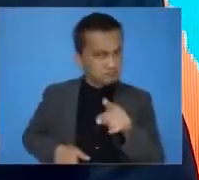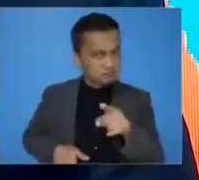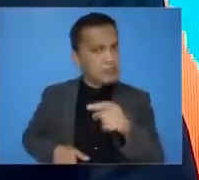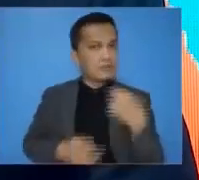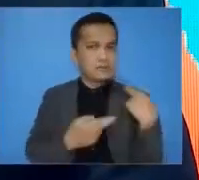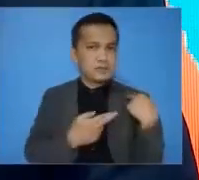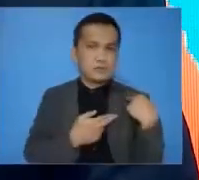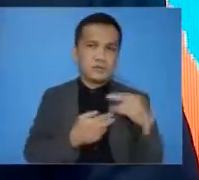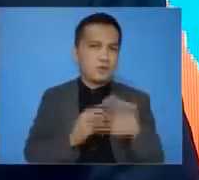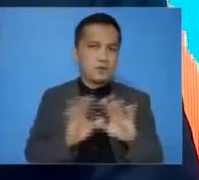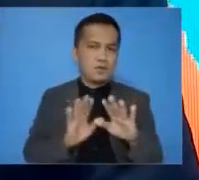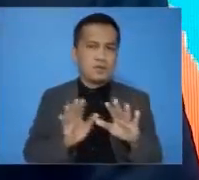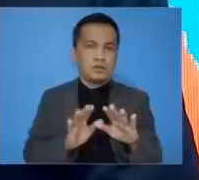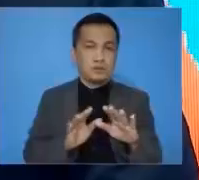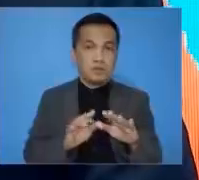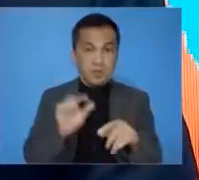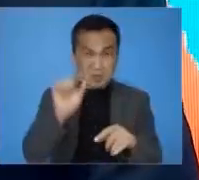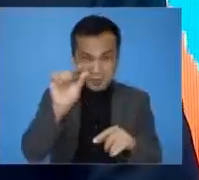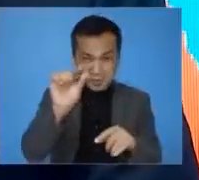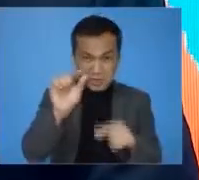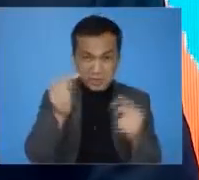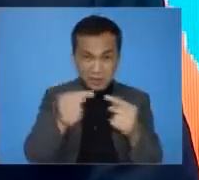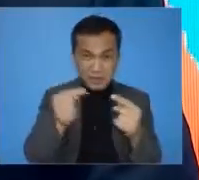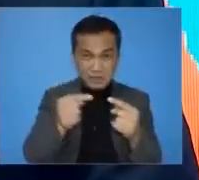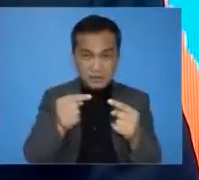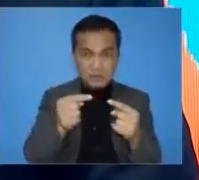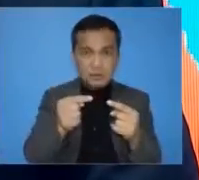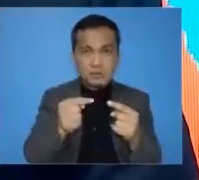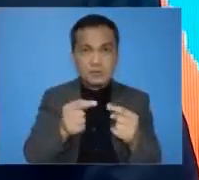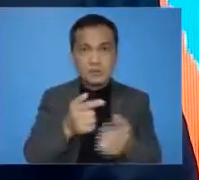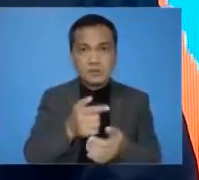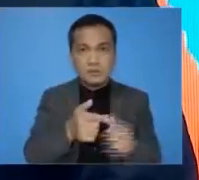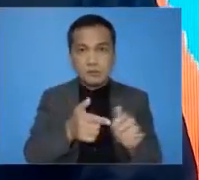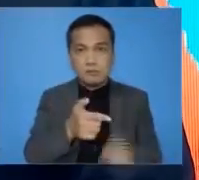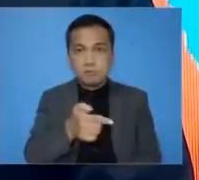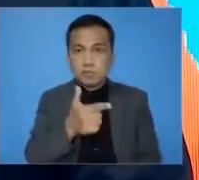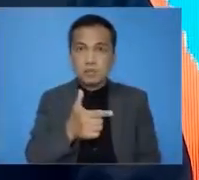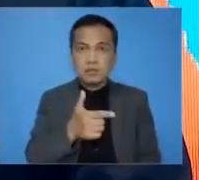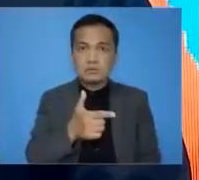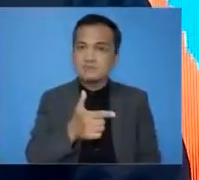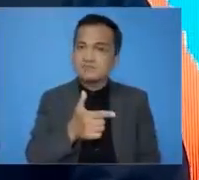yung sa kaunting pagtatalo lang, eh, kakalibitin nyo na agad ang gatilyo.